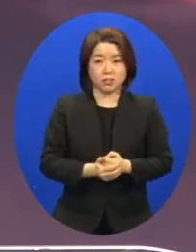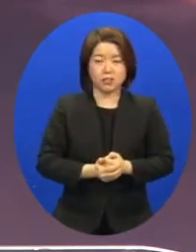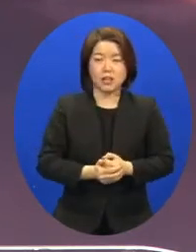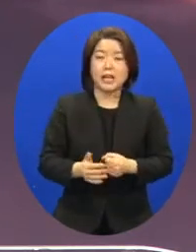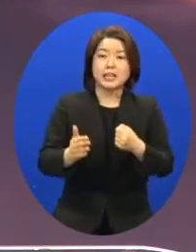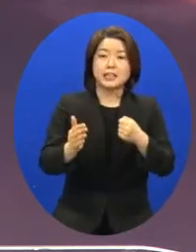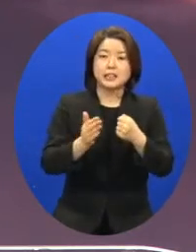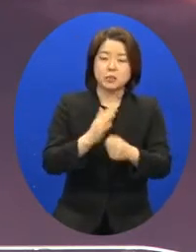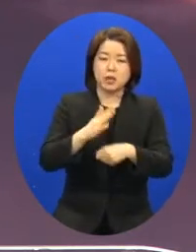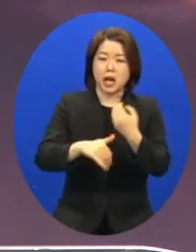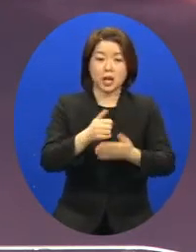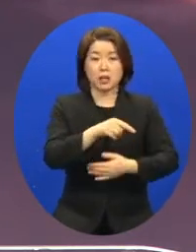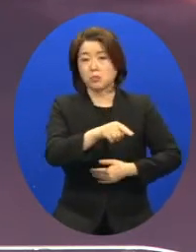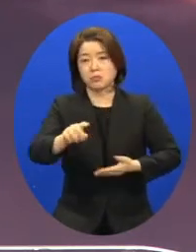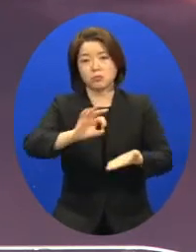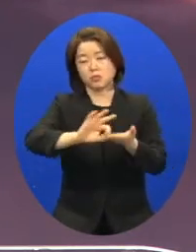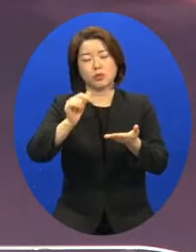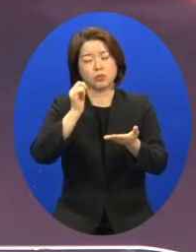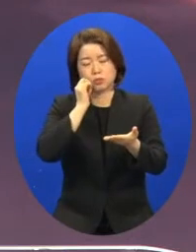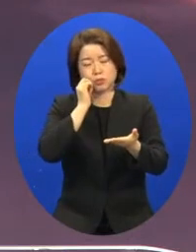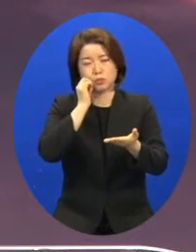그래서 하나님이 못 쓰시는 거예요.